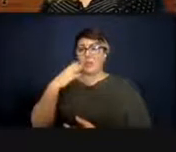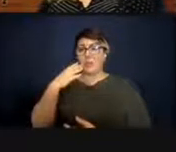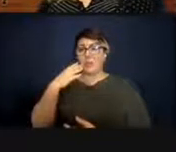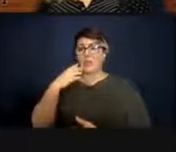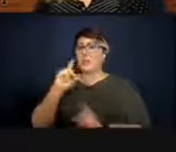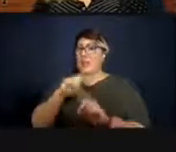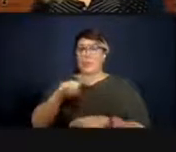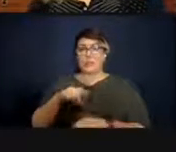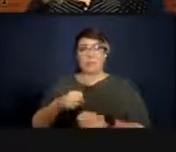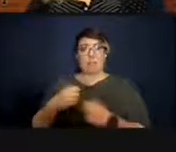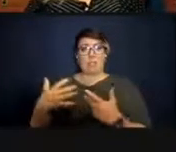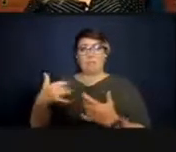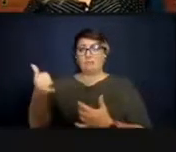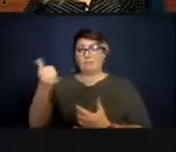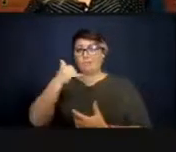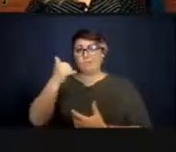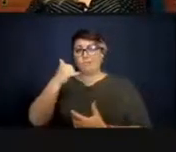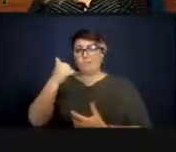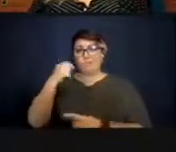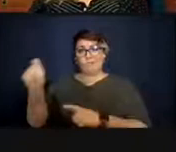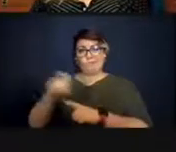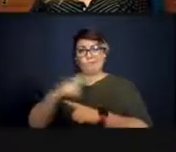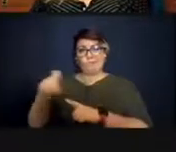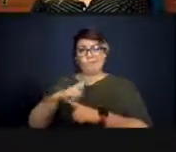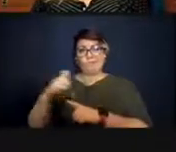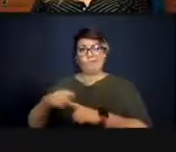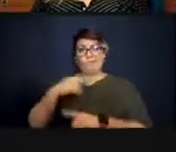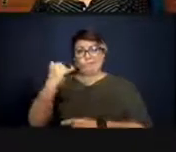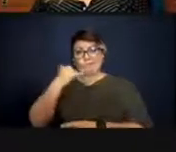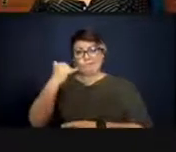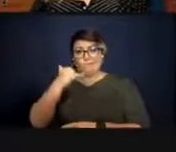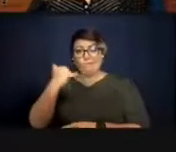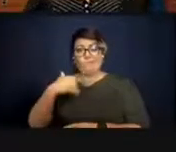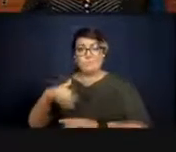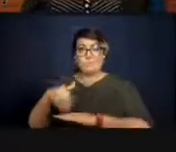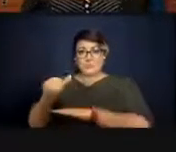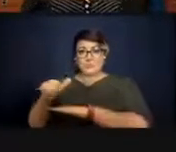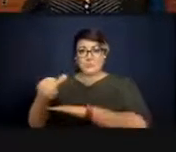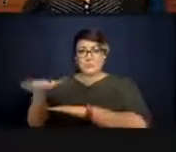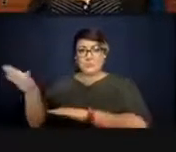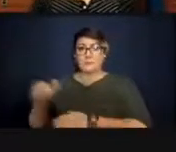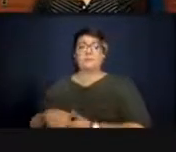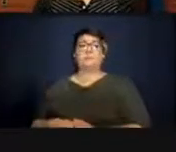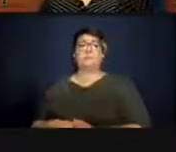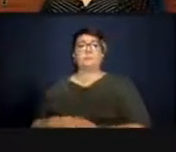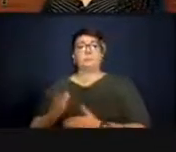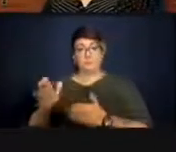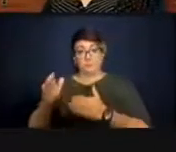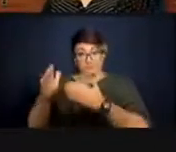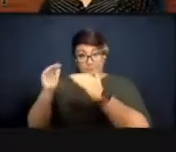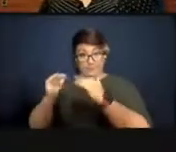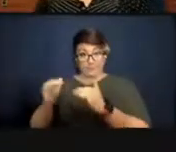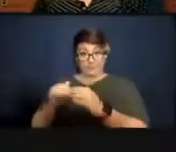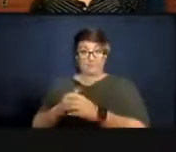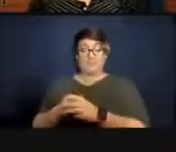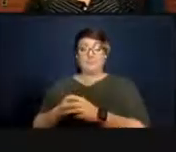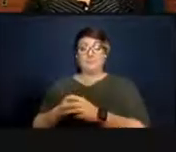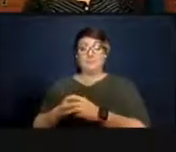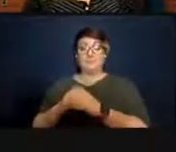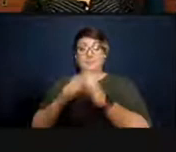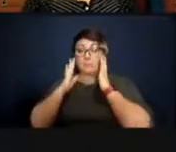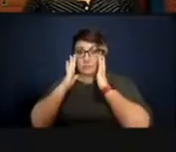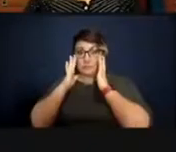utakuwa na ufanisi mkubwa kutokana na kazi nzuri ambayo unafanya kwa sababu umetoa maelekezo. Sasa tukiendelea na